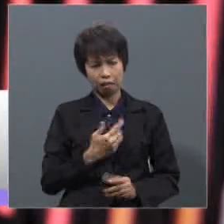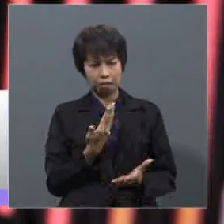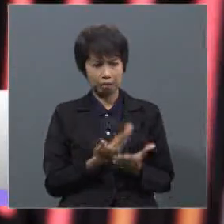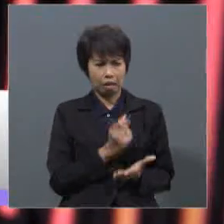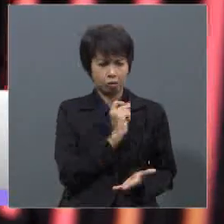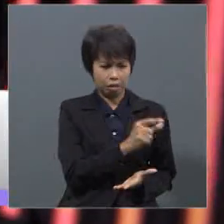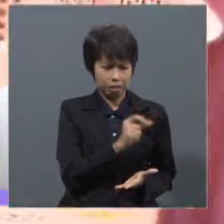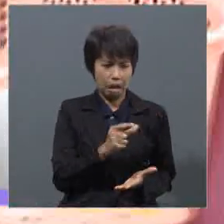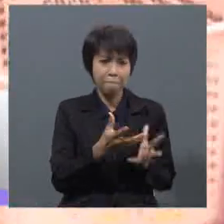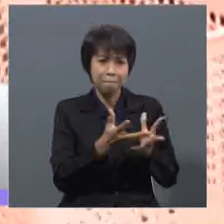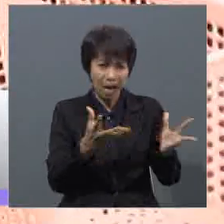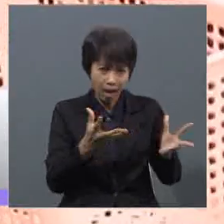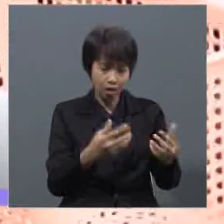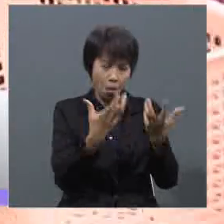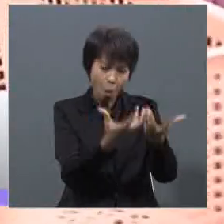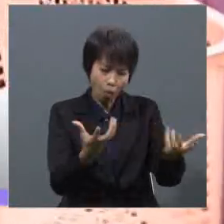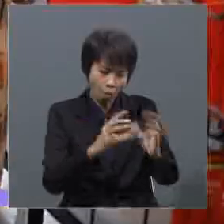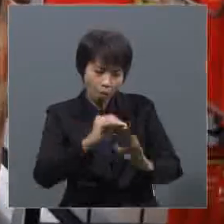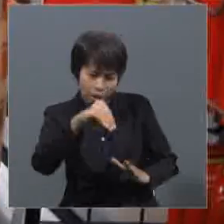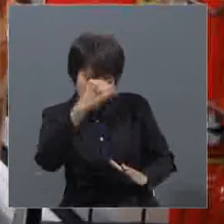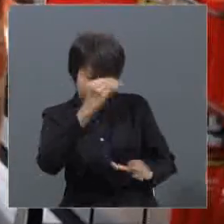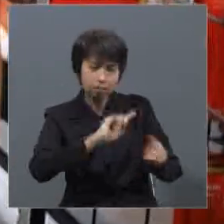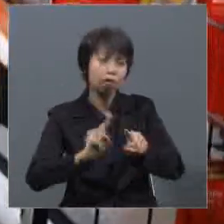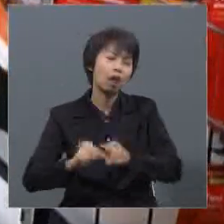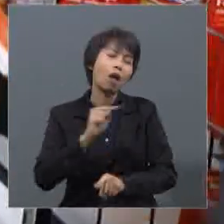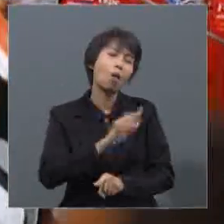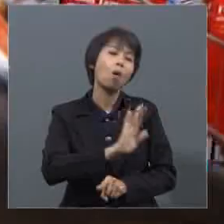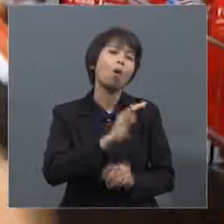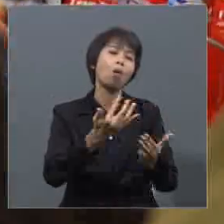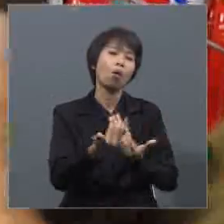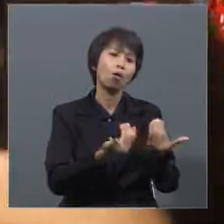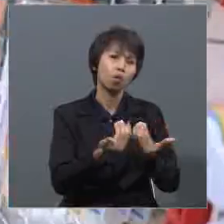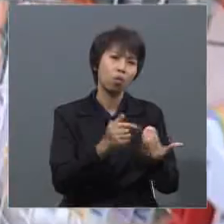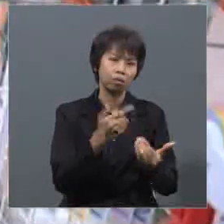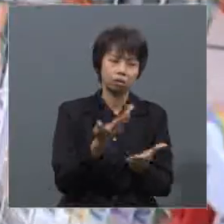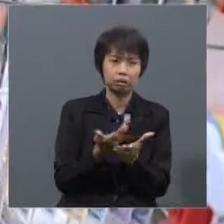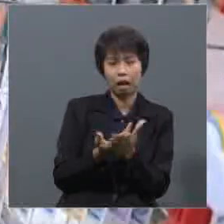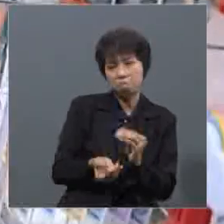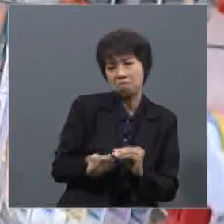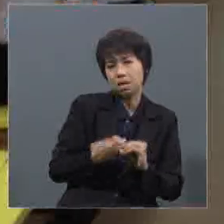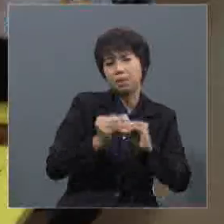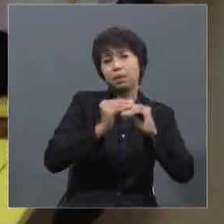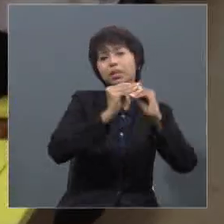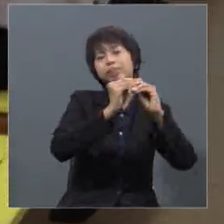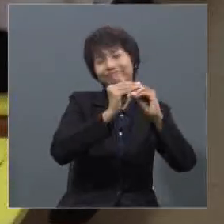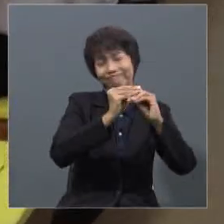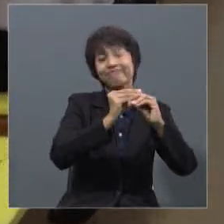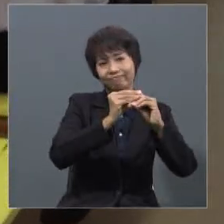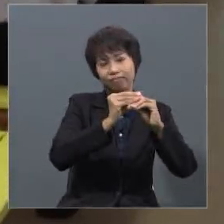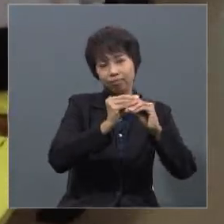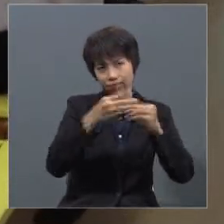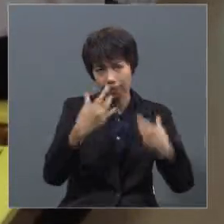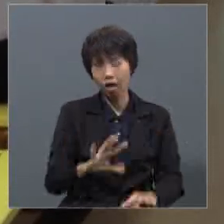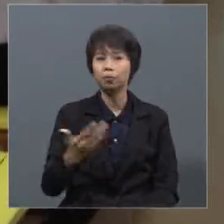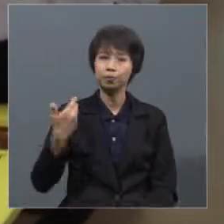อยู่แต่ราคาอุปกรณ์ที่เกี่ยวข้องกับการศึกษาของลูกหลานหลายรายการกลับเด้งสูงขึ้นจากปีก่อนส่วนอีก